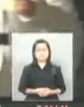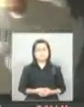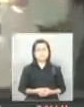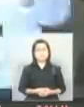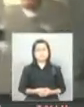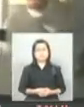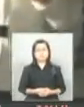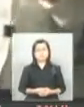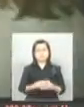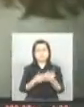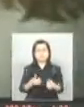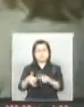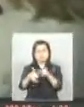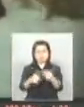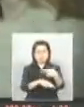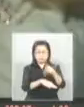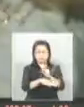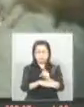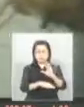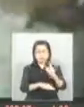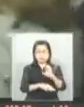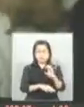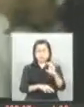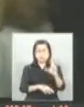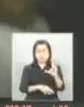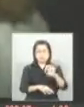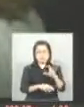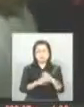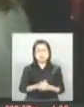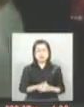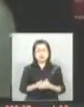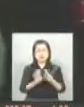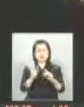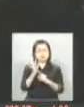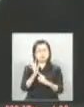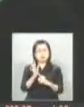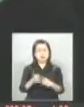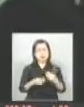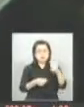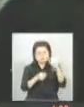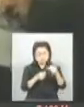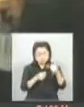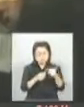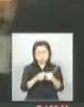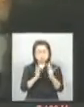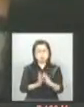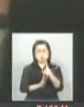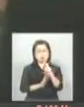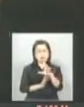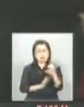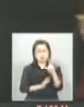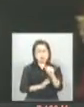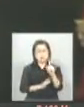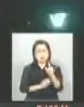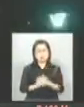นายเซบาสเตียนปิเนราประธานาธิบดีชิลีเป็นผู้นำประชาชนร่วมจุดเทียนในพิธีไว้อาลัยแก่ผู้เสียชีวิต521คน